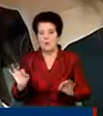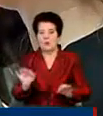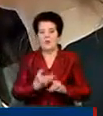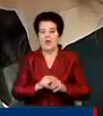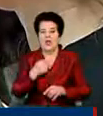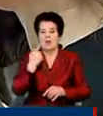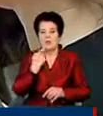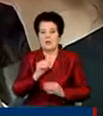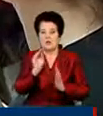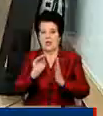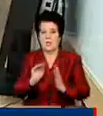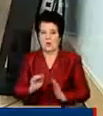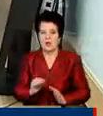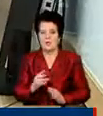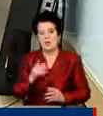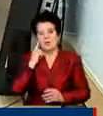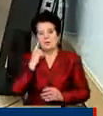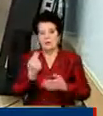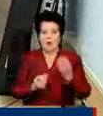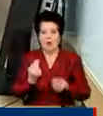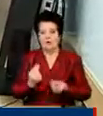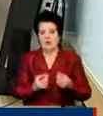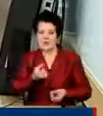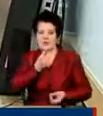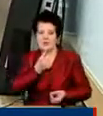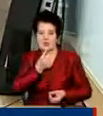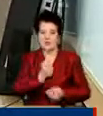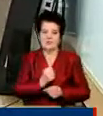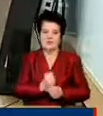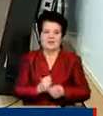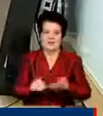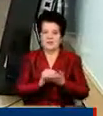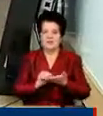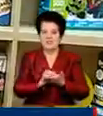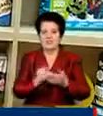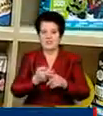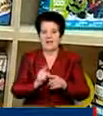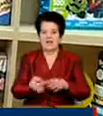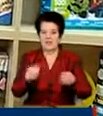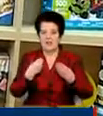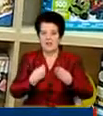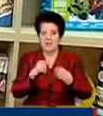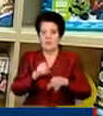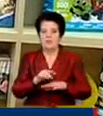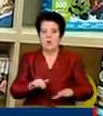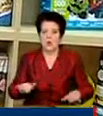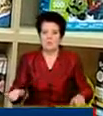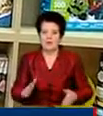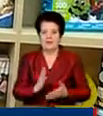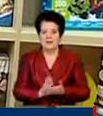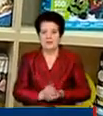încât limbajul de programare să pară o joacă. Încercăm să facem exercițiile pe care mi le-a dat. E pentru copii sau e pentru